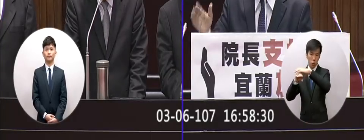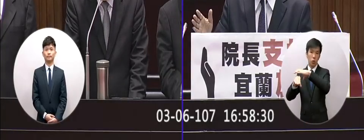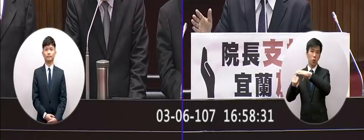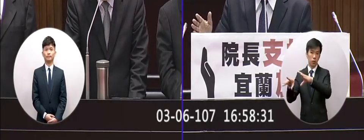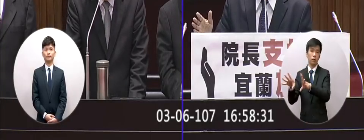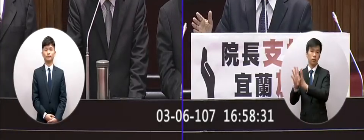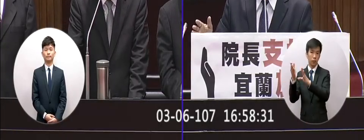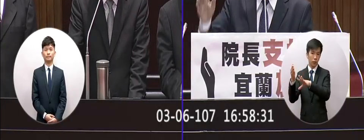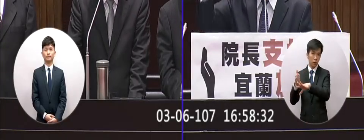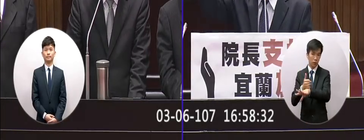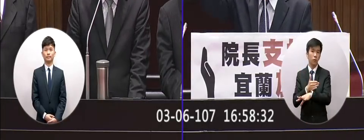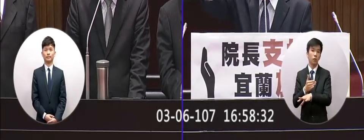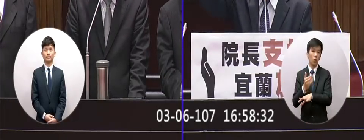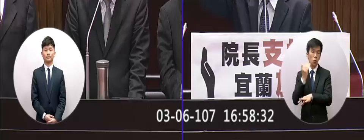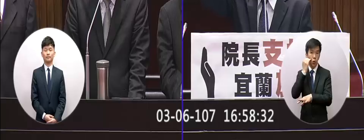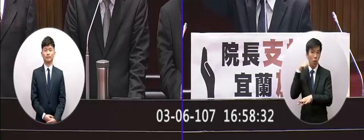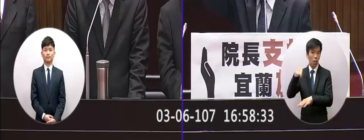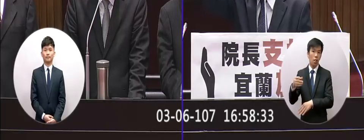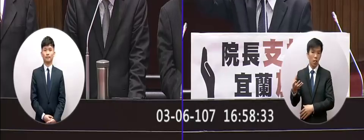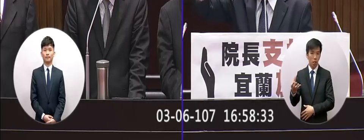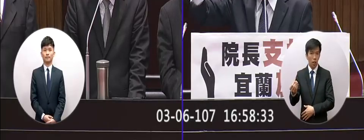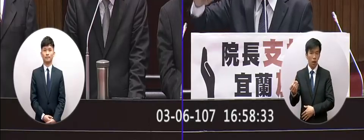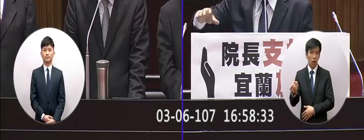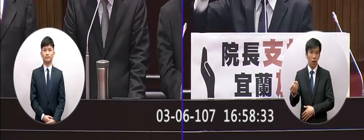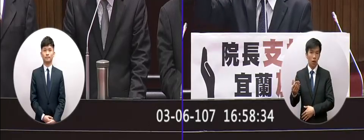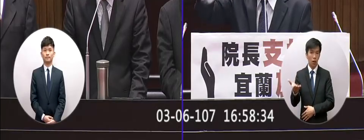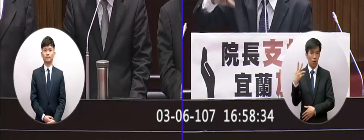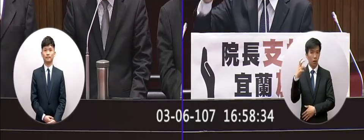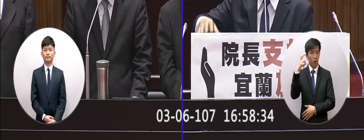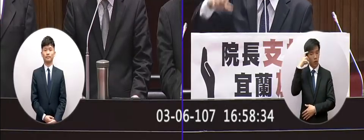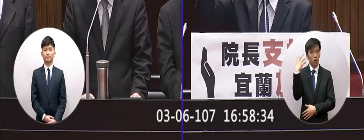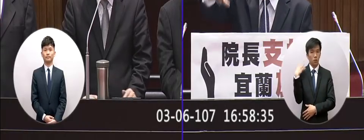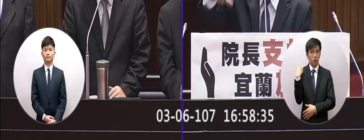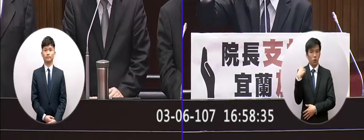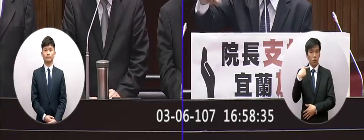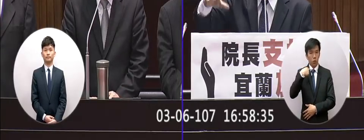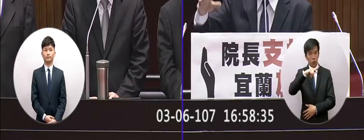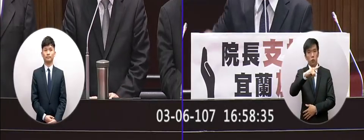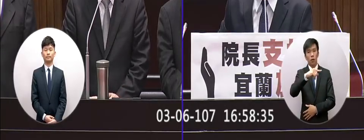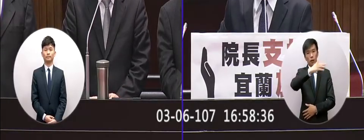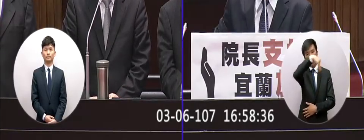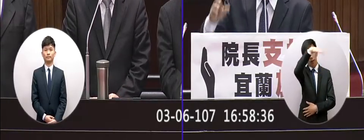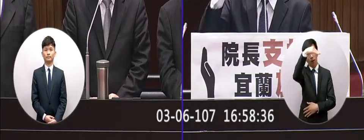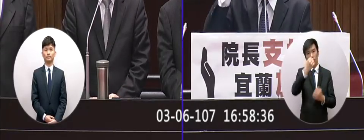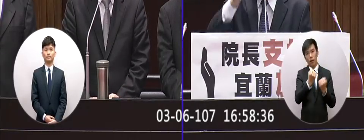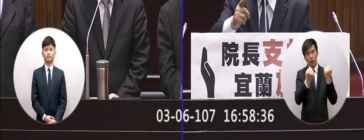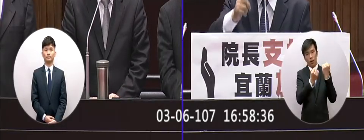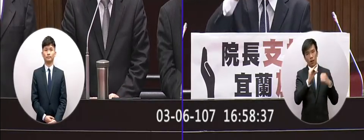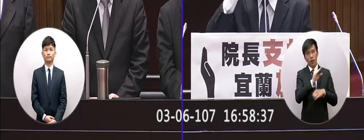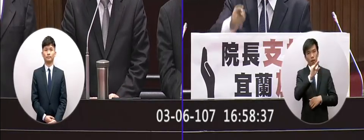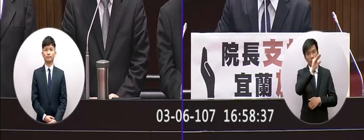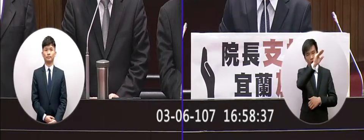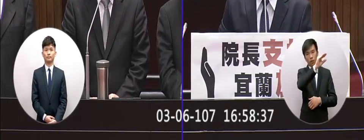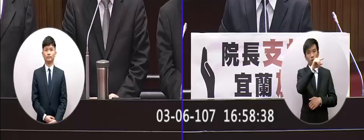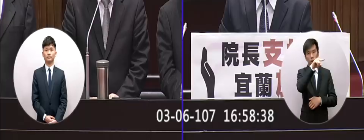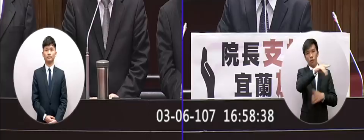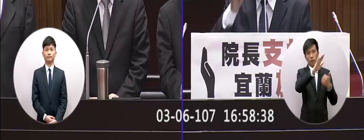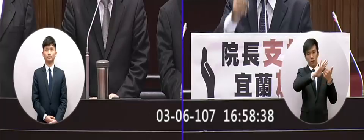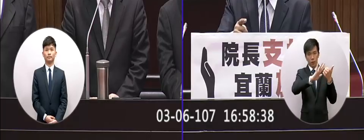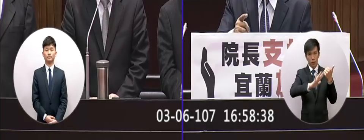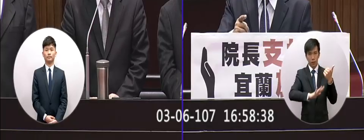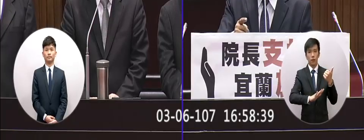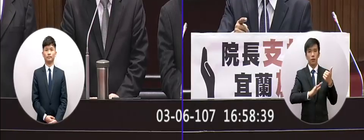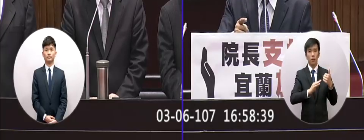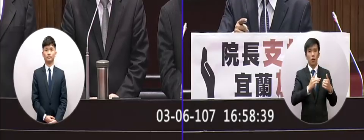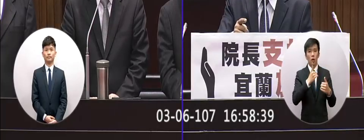新建国道五号的话，继续维持原来走北宜公路或者是任由平岭地区的发展，是造成我们翡